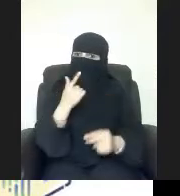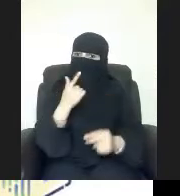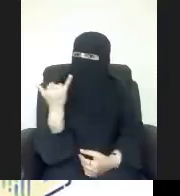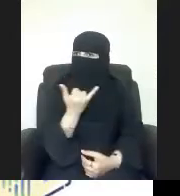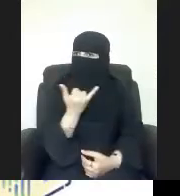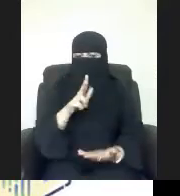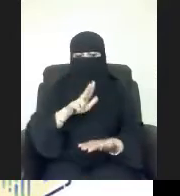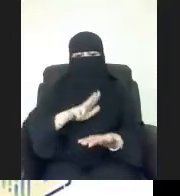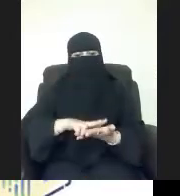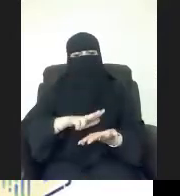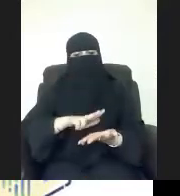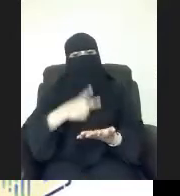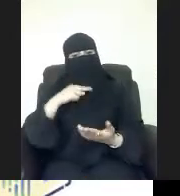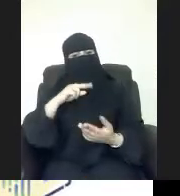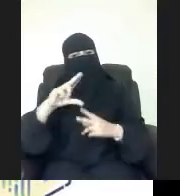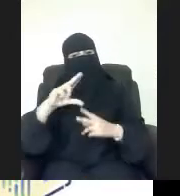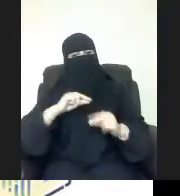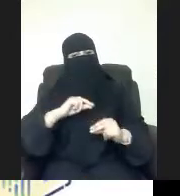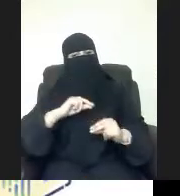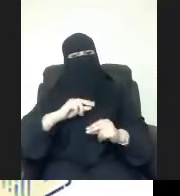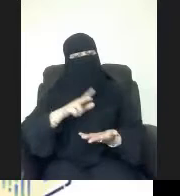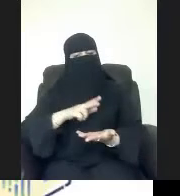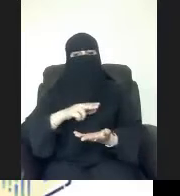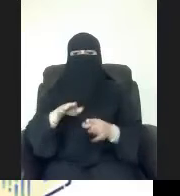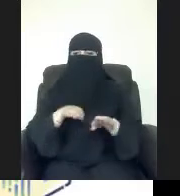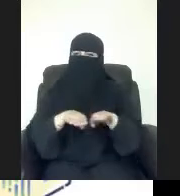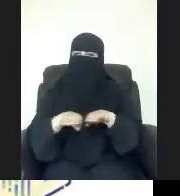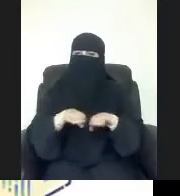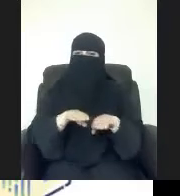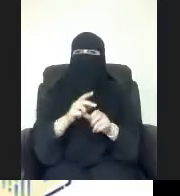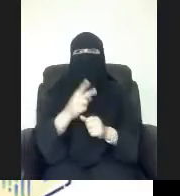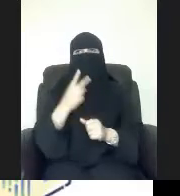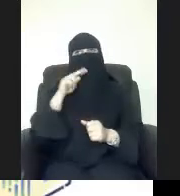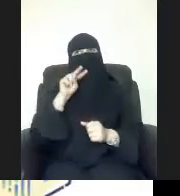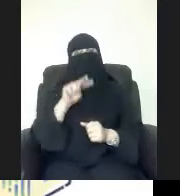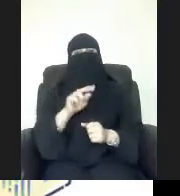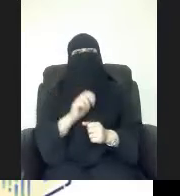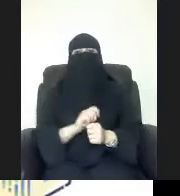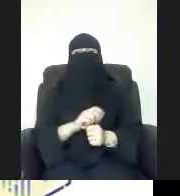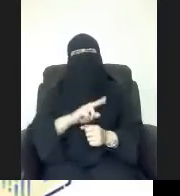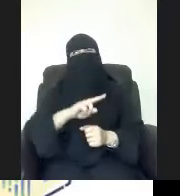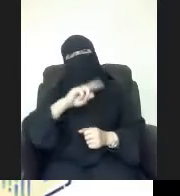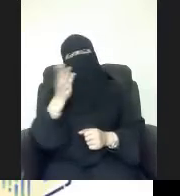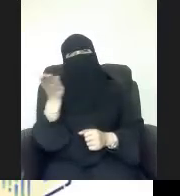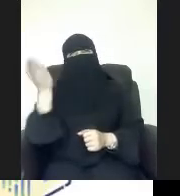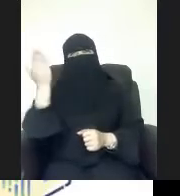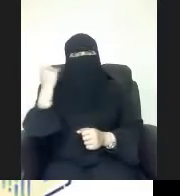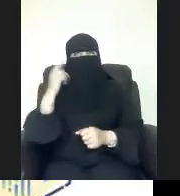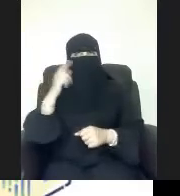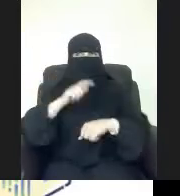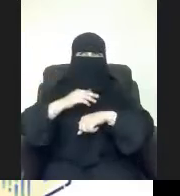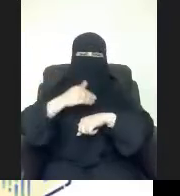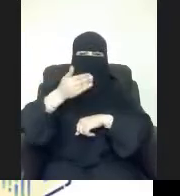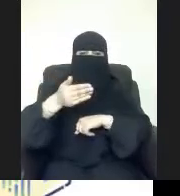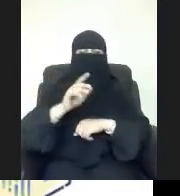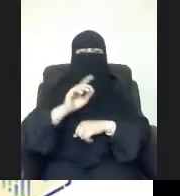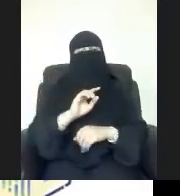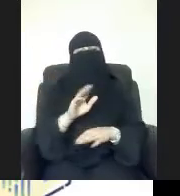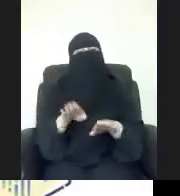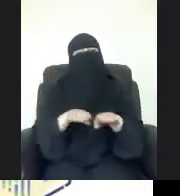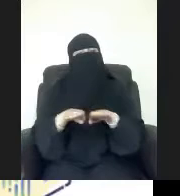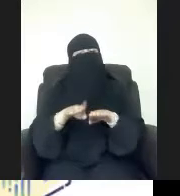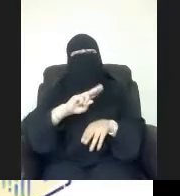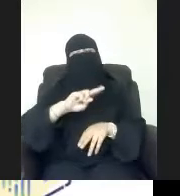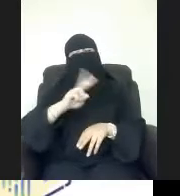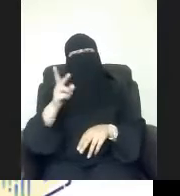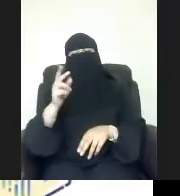منصة تزامن ويتم التطرق إليه يعتبر غير متزامن. مزيج بين التيسير الذاتي للتعلم